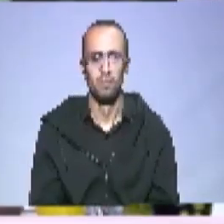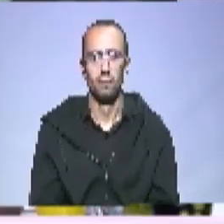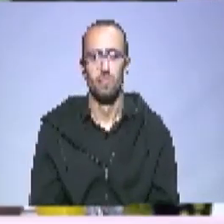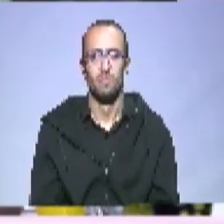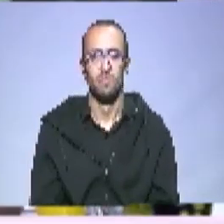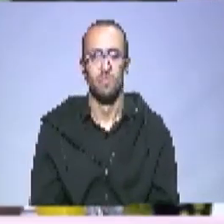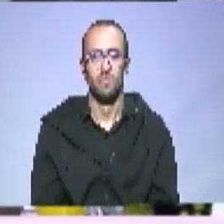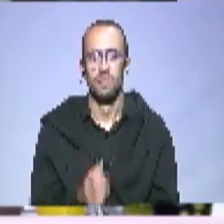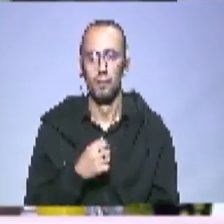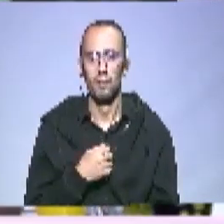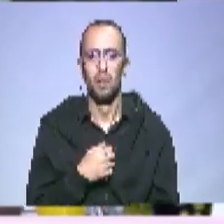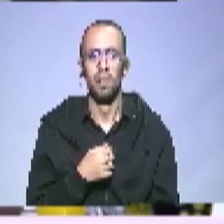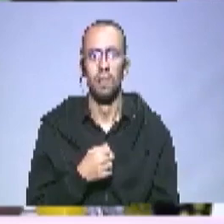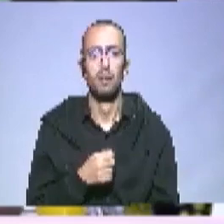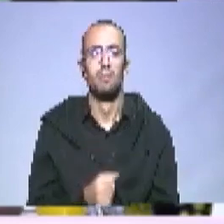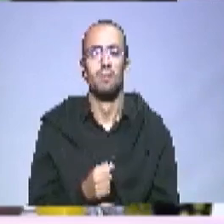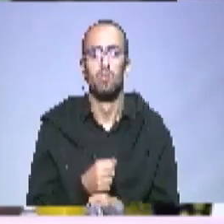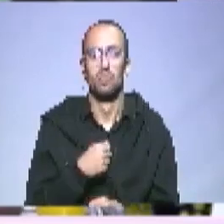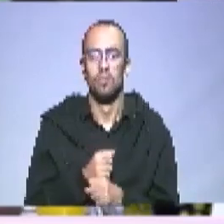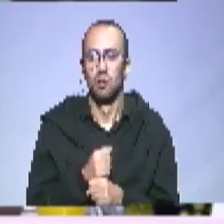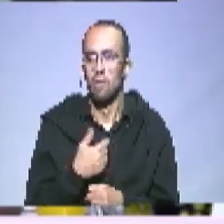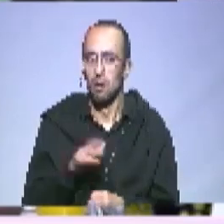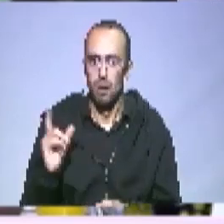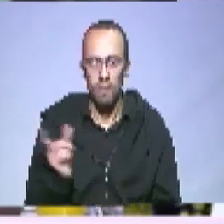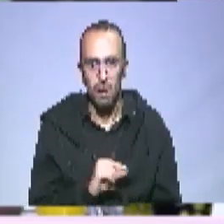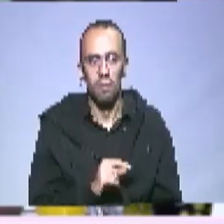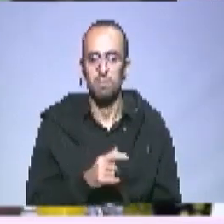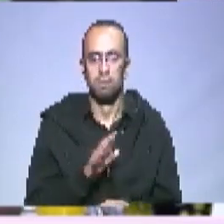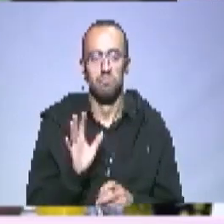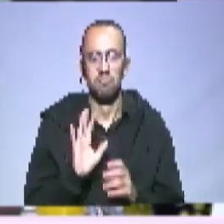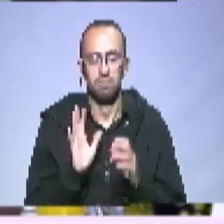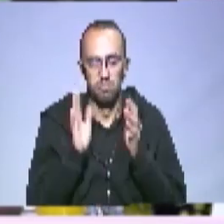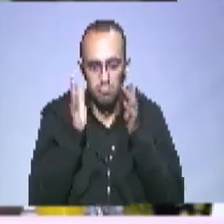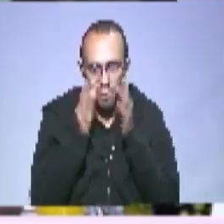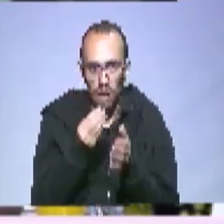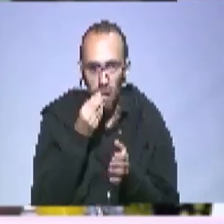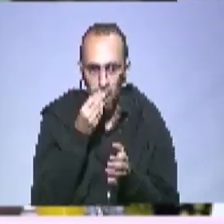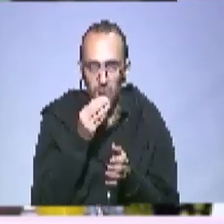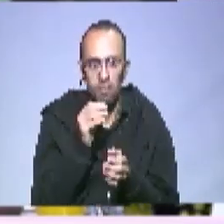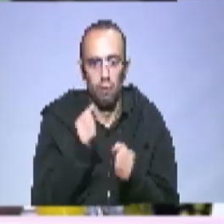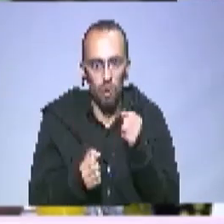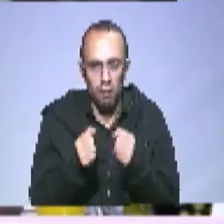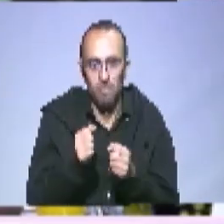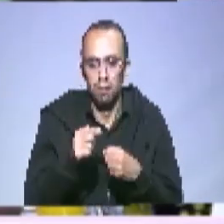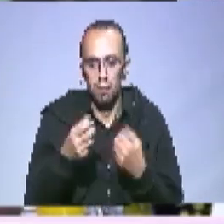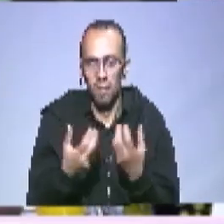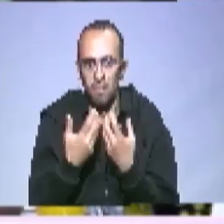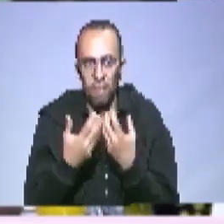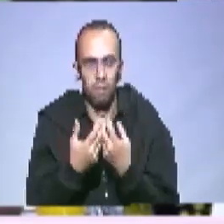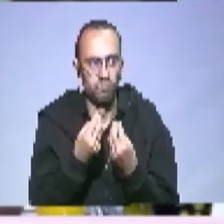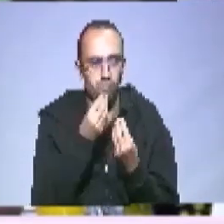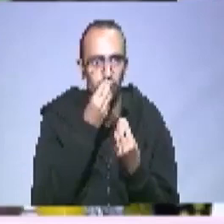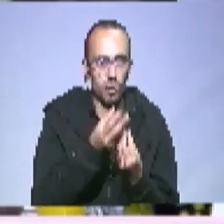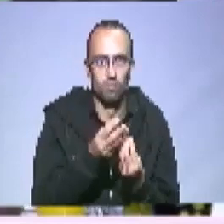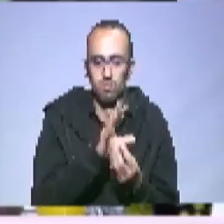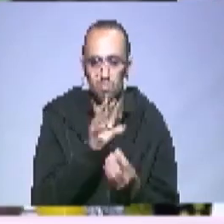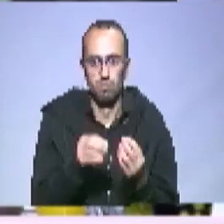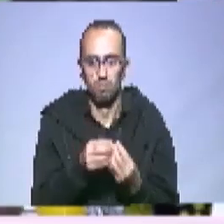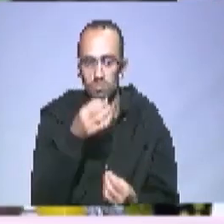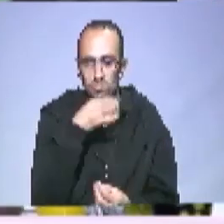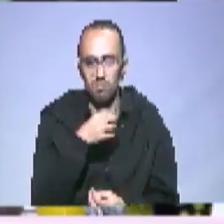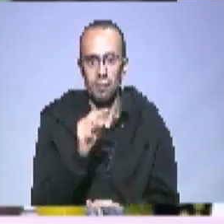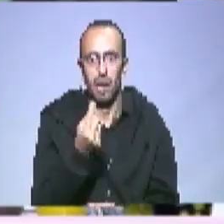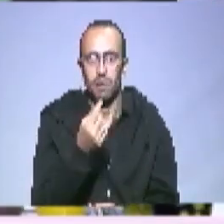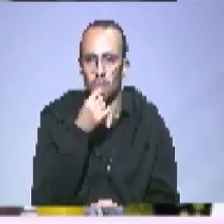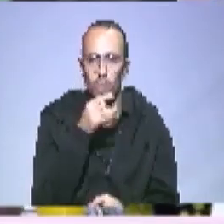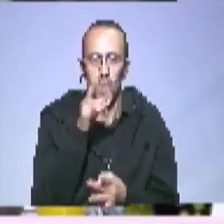راجعين من الصلاه تعبانين مش عايزين نقف كتير، احنا في ساعه زمن اهو، هنعمل فطيره حلوه، هنعمل ملوخيه، هنعمل كولسلو، هنعمل حاجه حلوه، كل ده